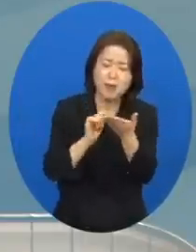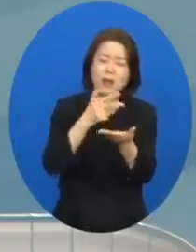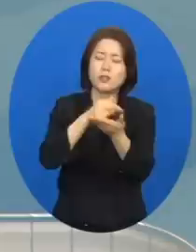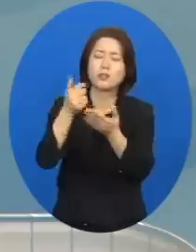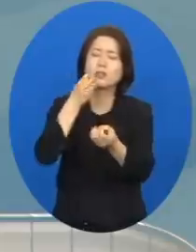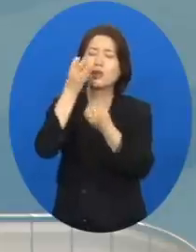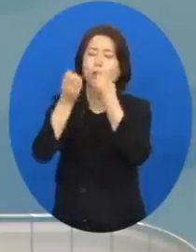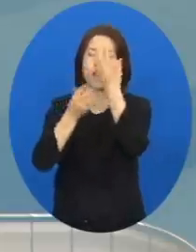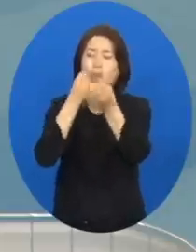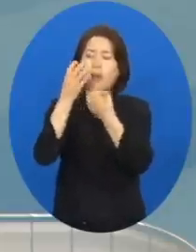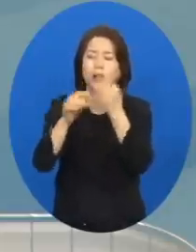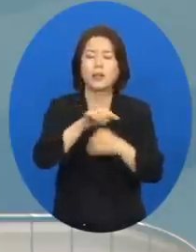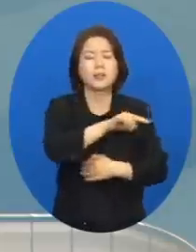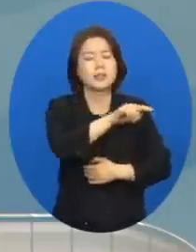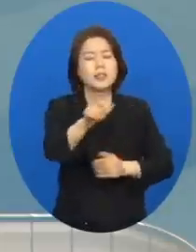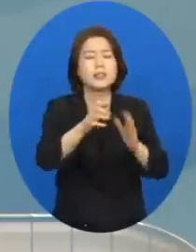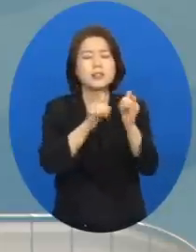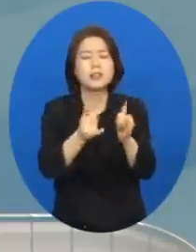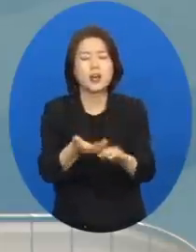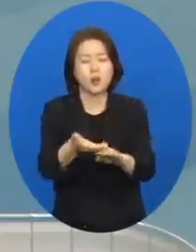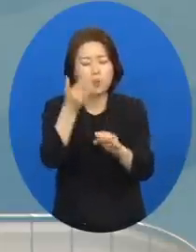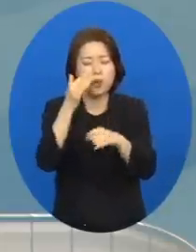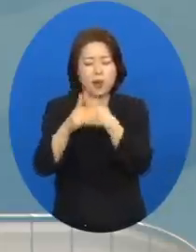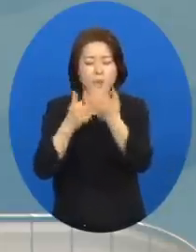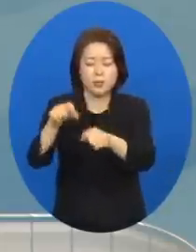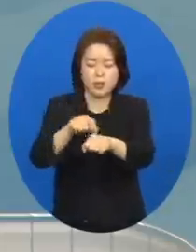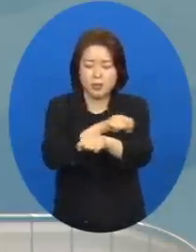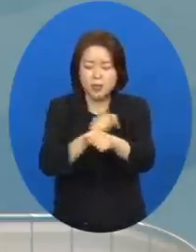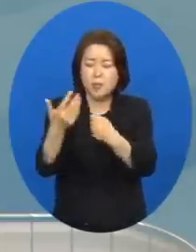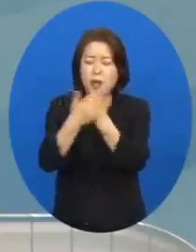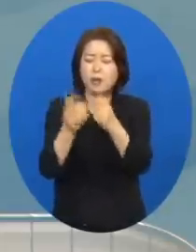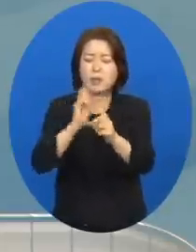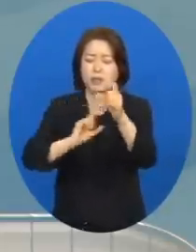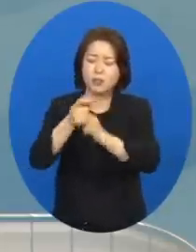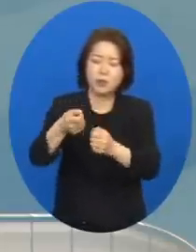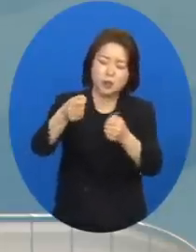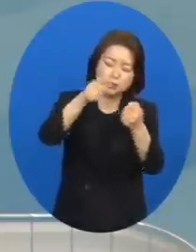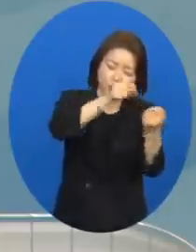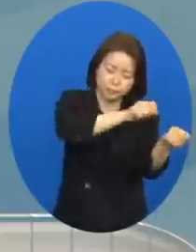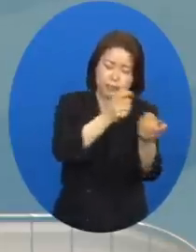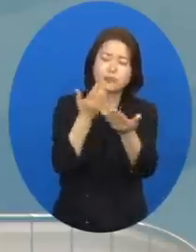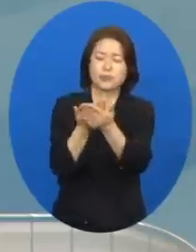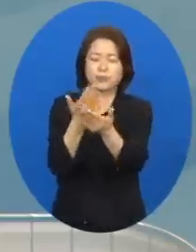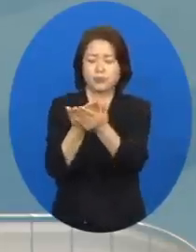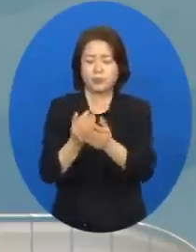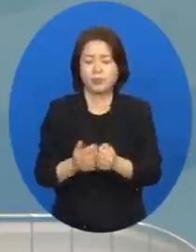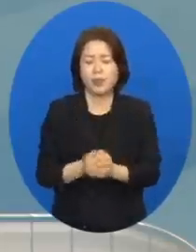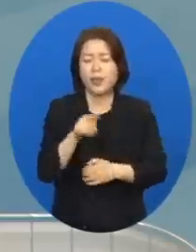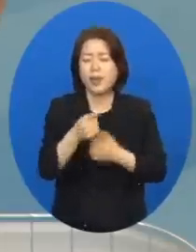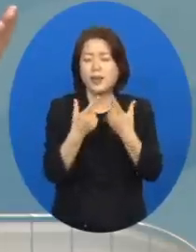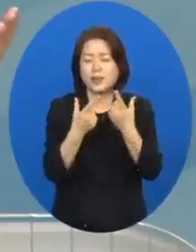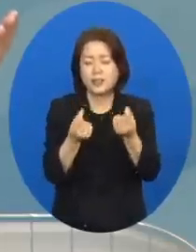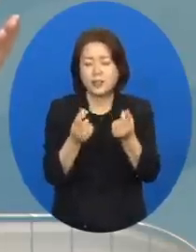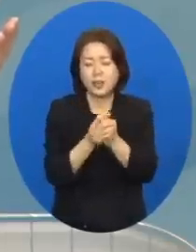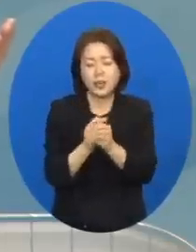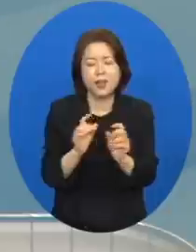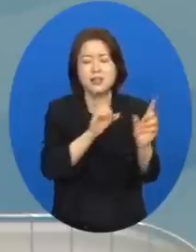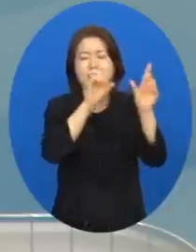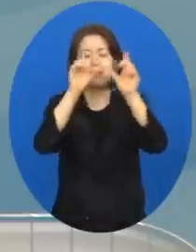고백하는 이들 위해 하나님의 특별한 은혜를 더해 주시기 원합니다. 그렇게 사라지는